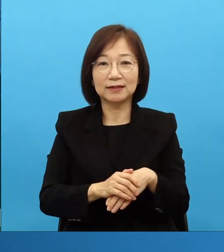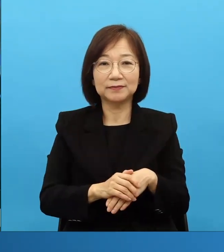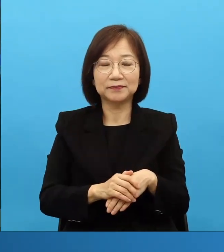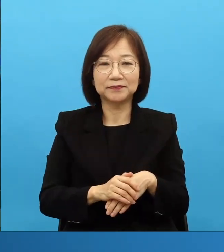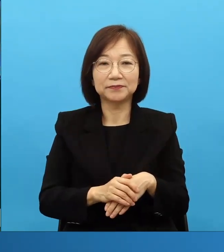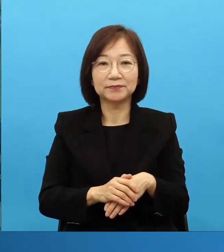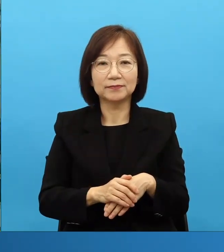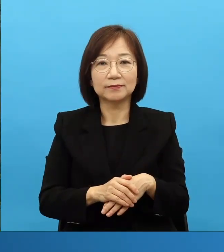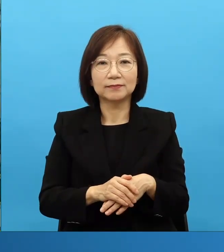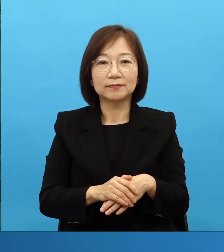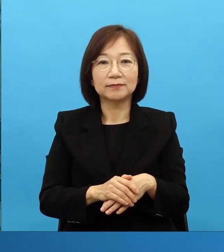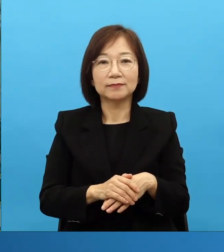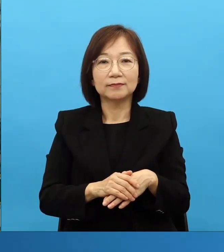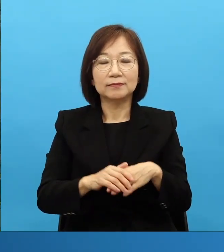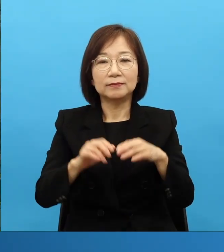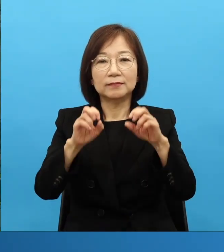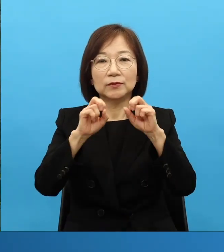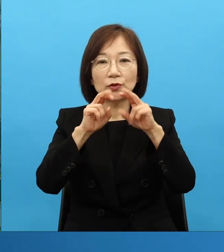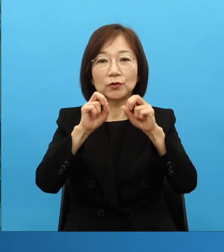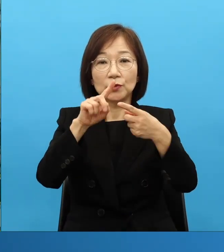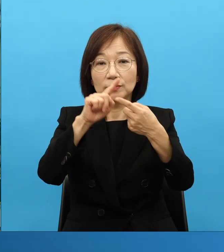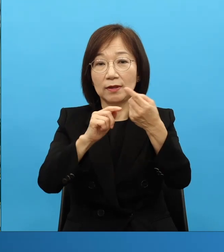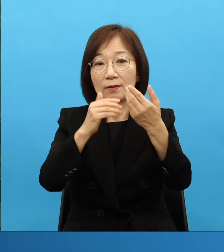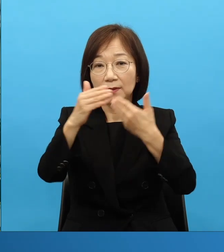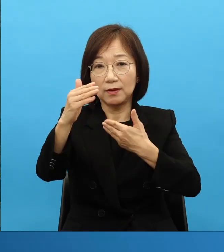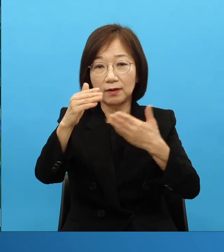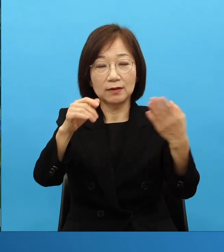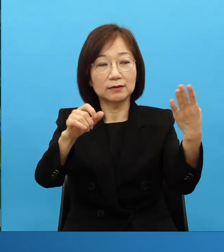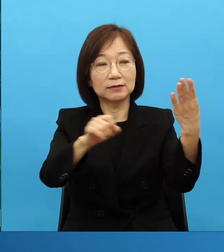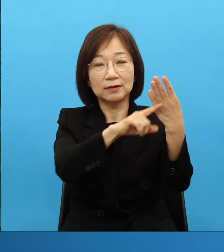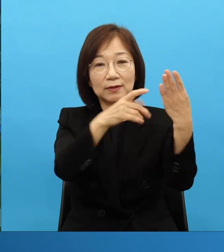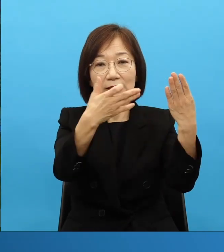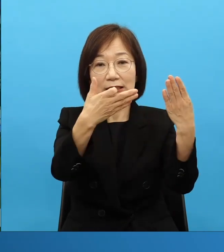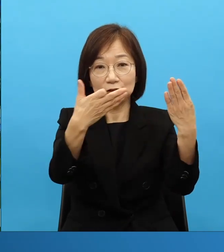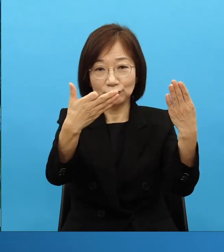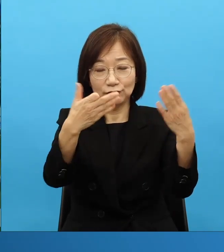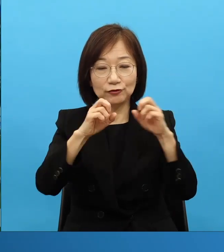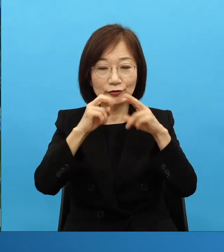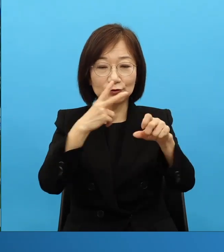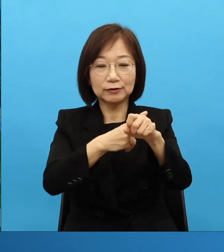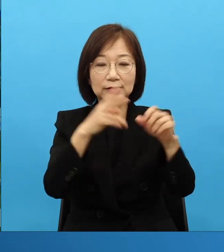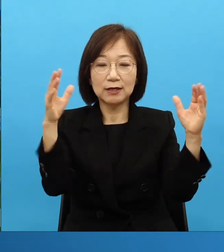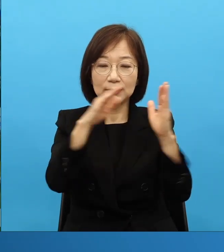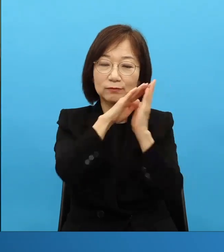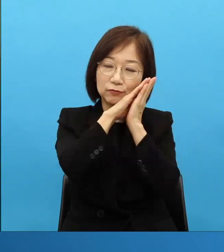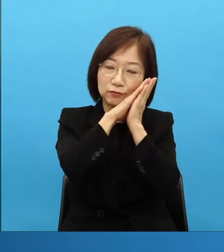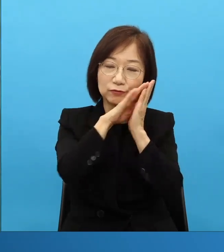등록받습니다. 세계 선교대회는 오는 19일부터 선교사 합숙으로 시작됩니다.